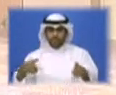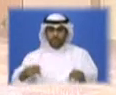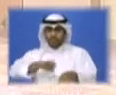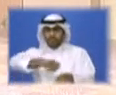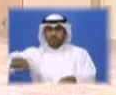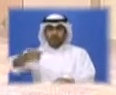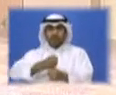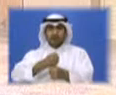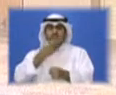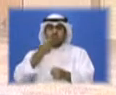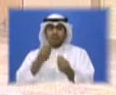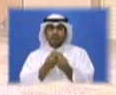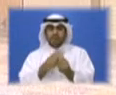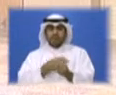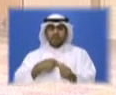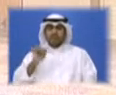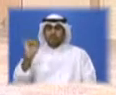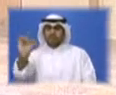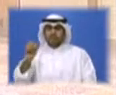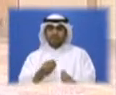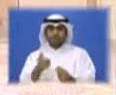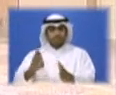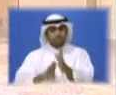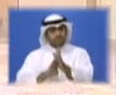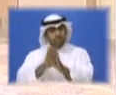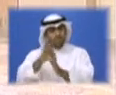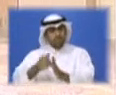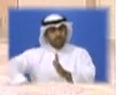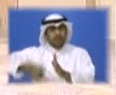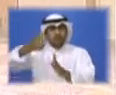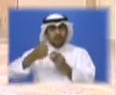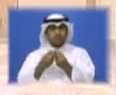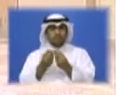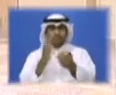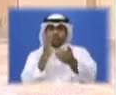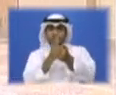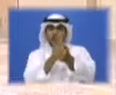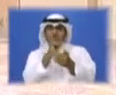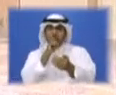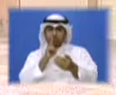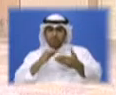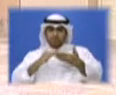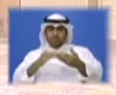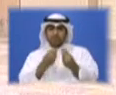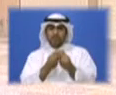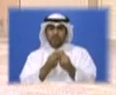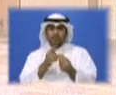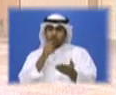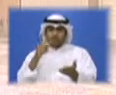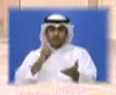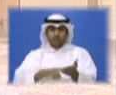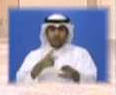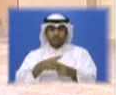وزارة الشؤون الاجتماعية يعتبر إنجازاً كبيراً تجاه ملفات العمالة الوافدة، وتأكيداً على حرص دولة